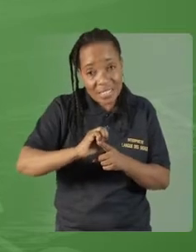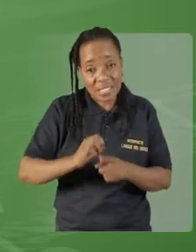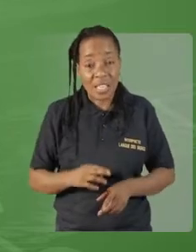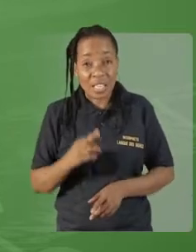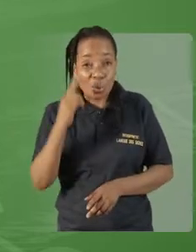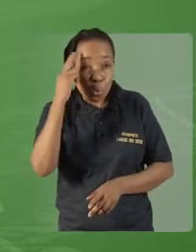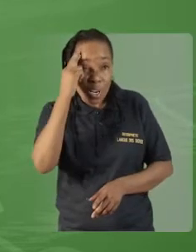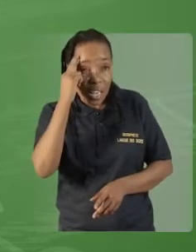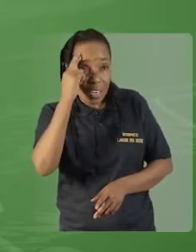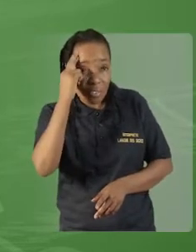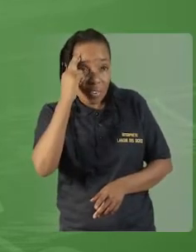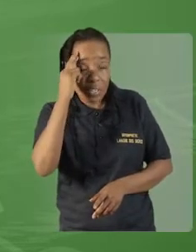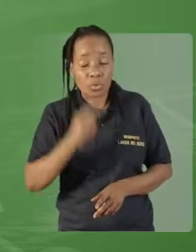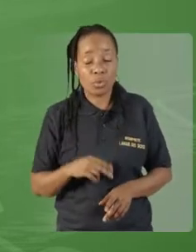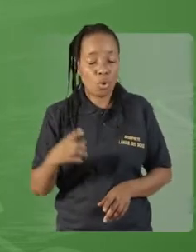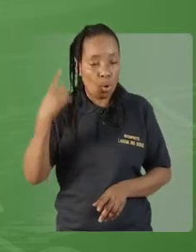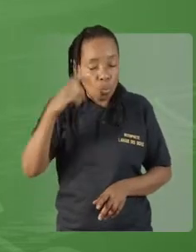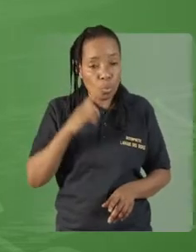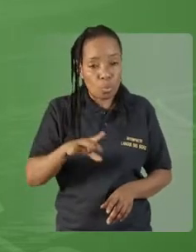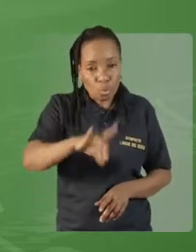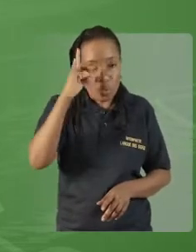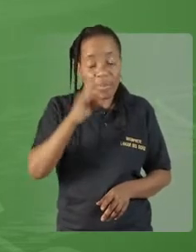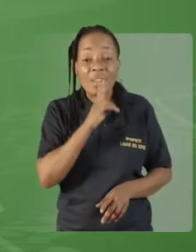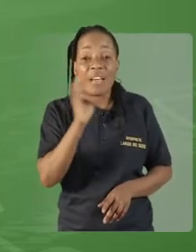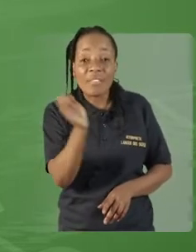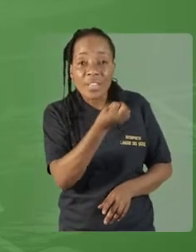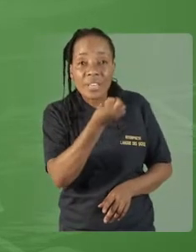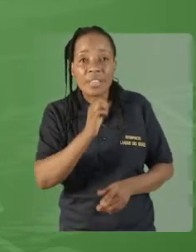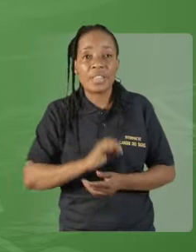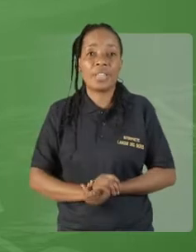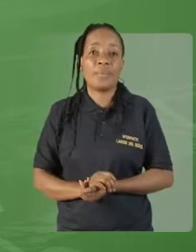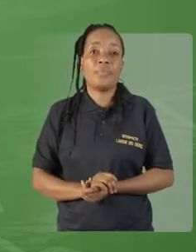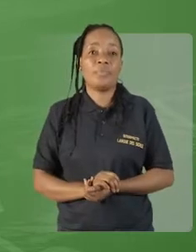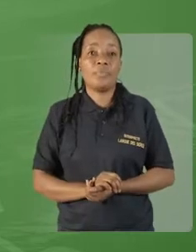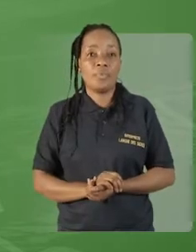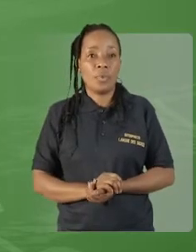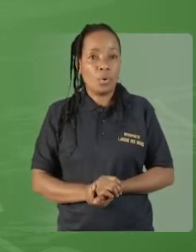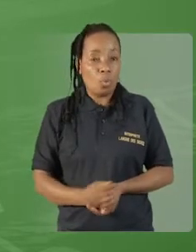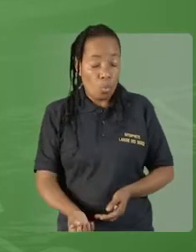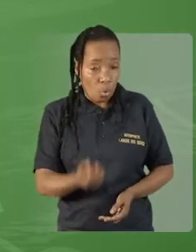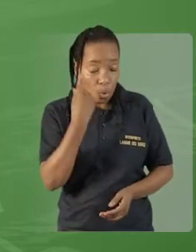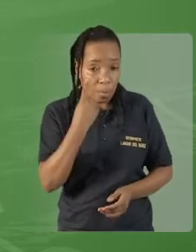quête de vérité pour fonder l'instruction et les valeurs.